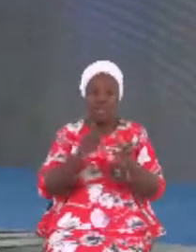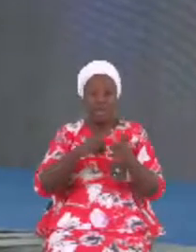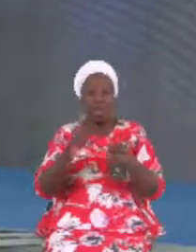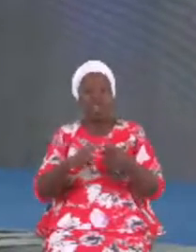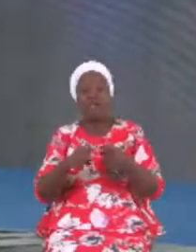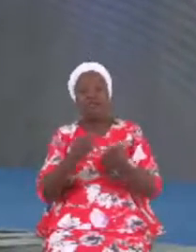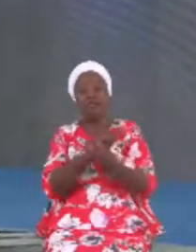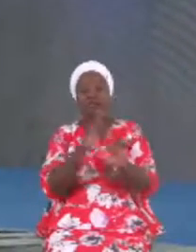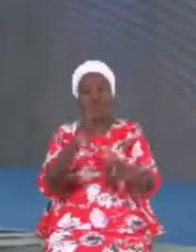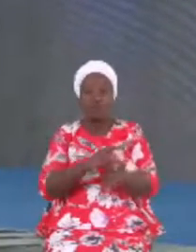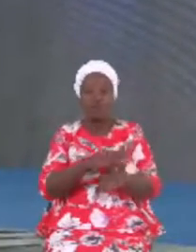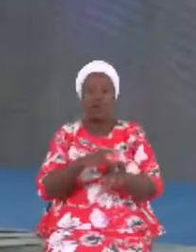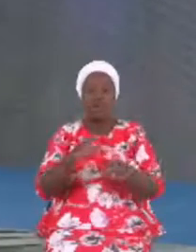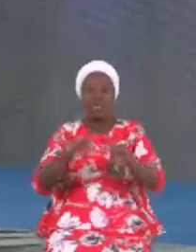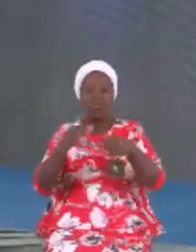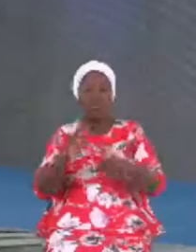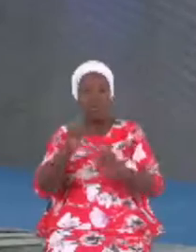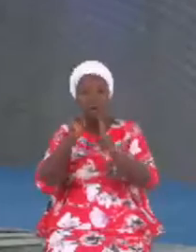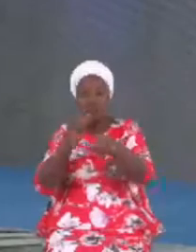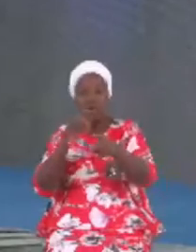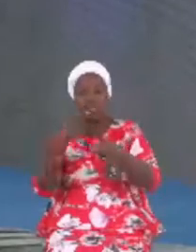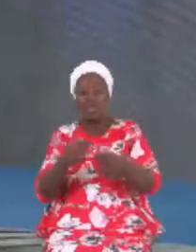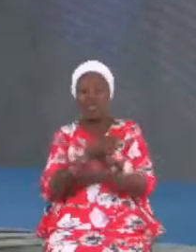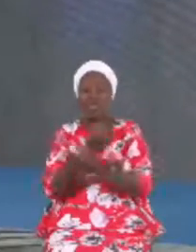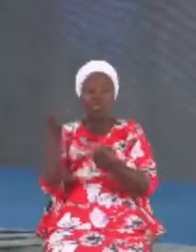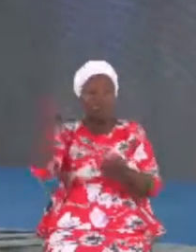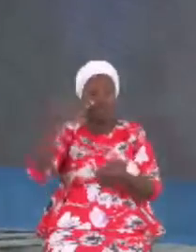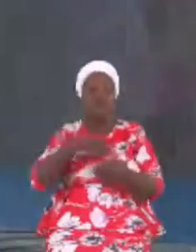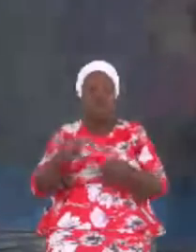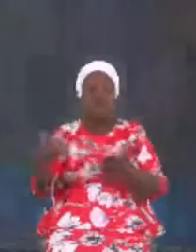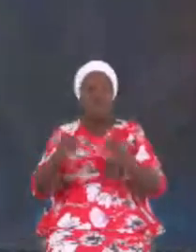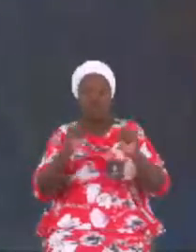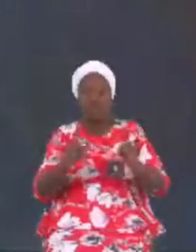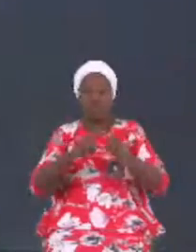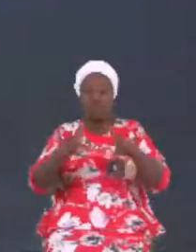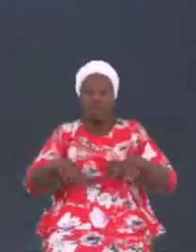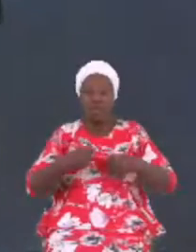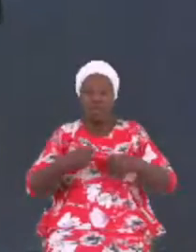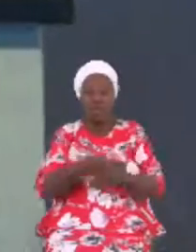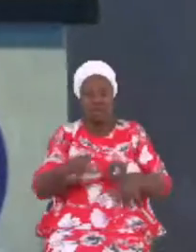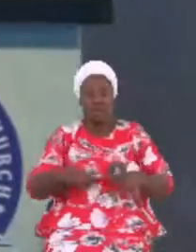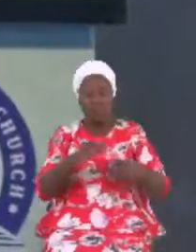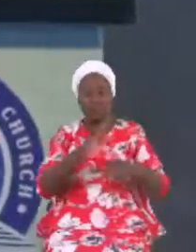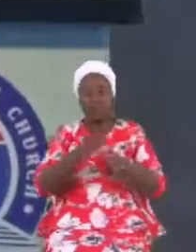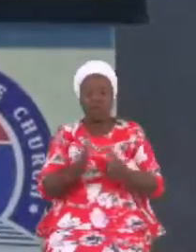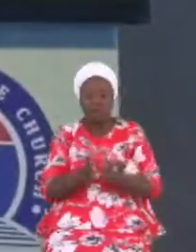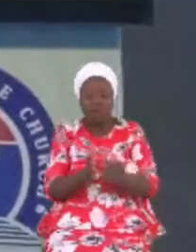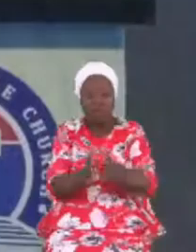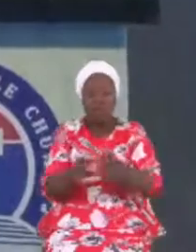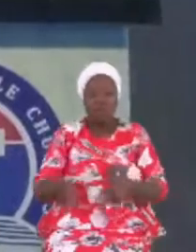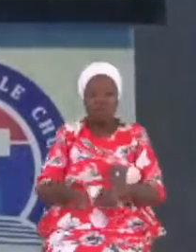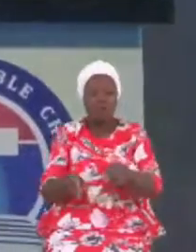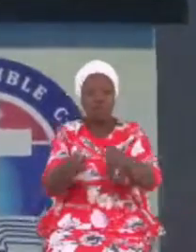donné la grâce et la force de mener une nouvelle vie sur le chemin étroit qui conduit au